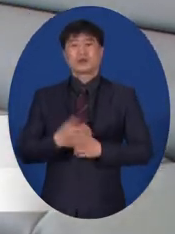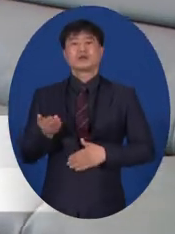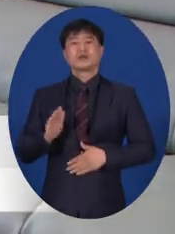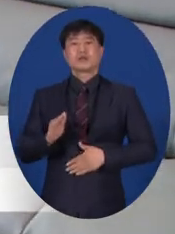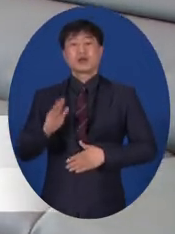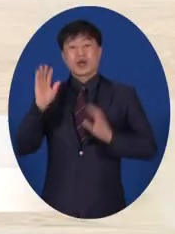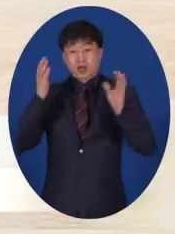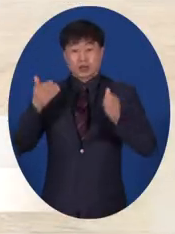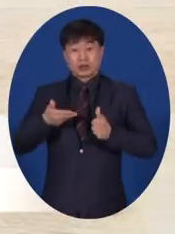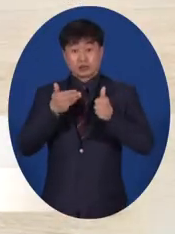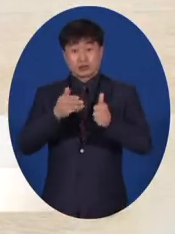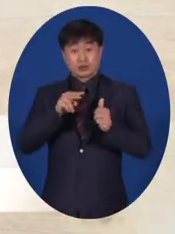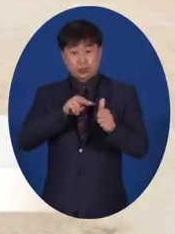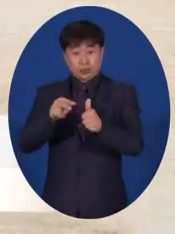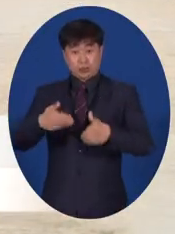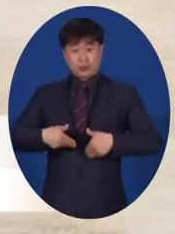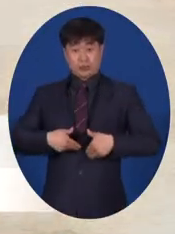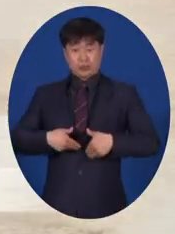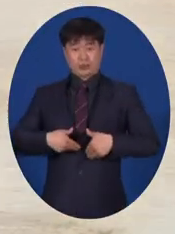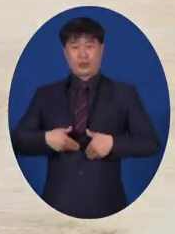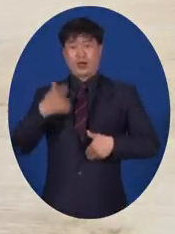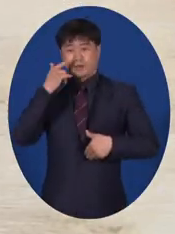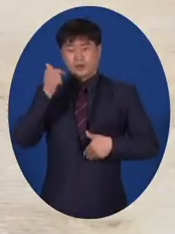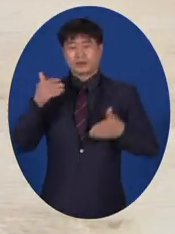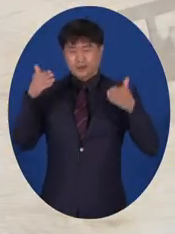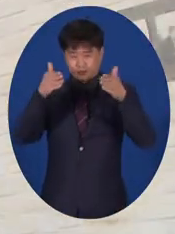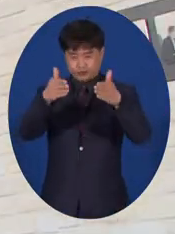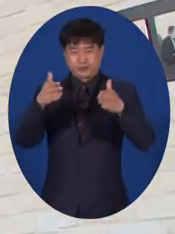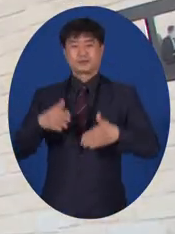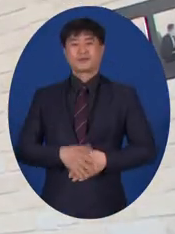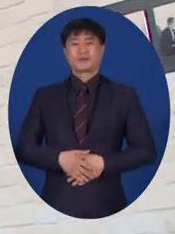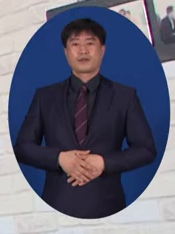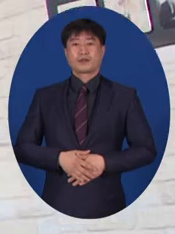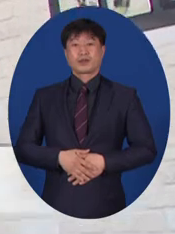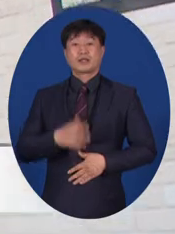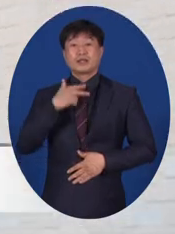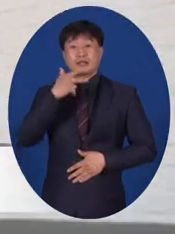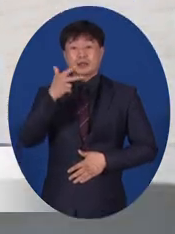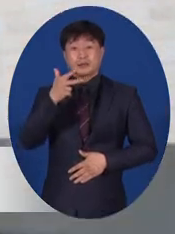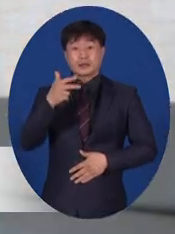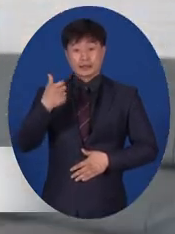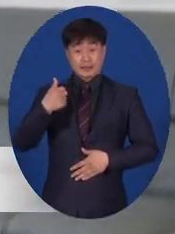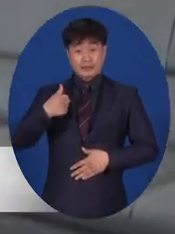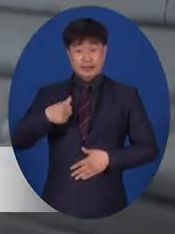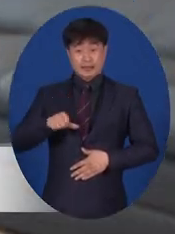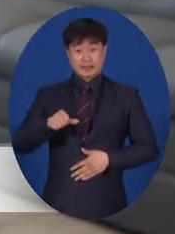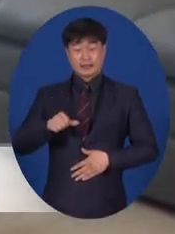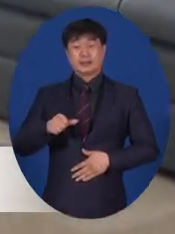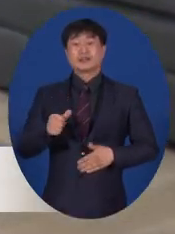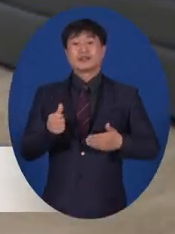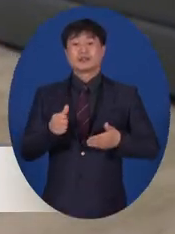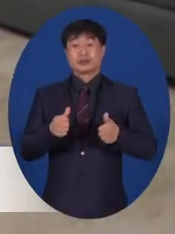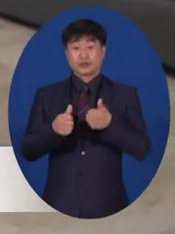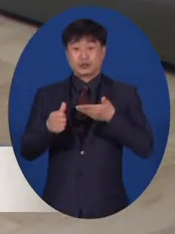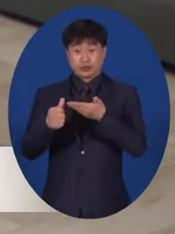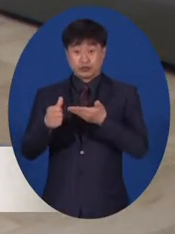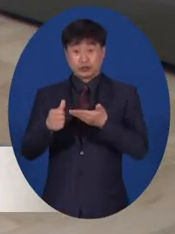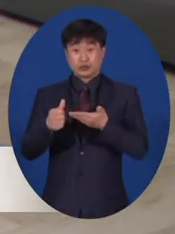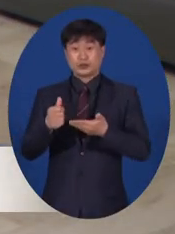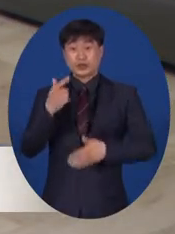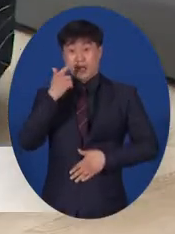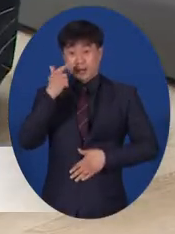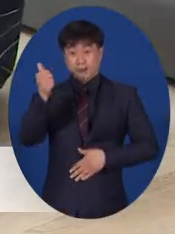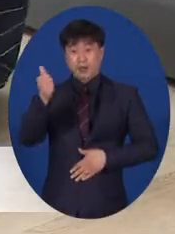정보는 필요하다 하시는 아빠들 특히 눈여겨보시죠. 7살 자녀를 둔 노장호 씨는 퇴근에 가장 먼저 하는